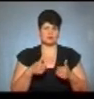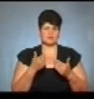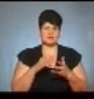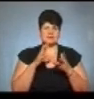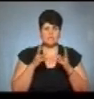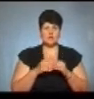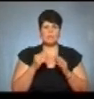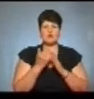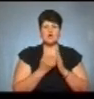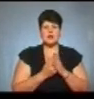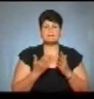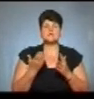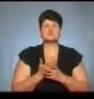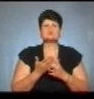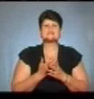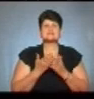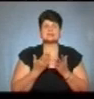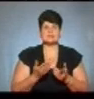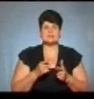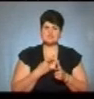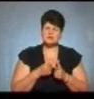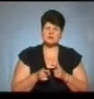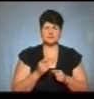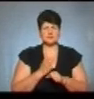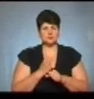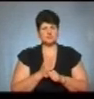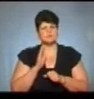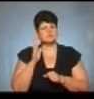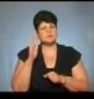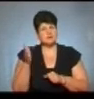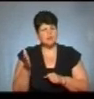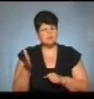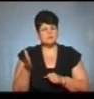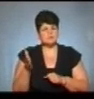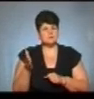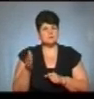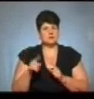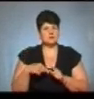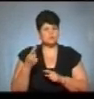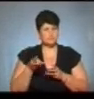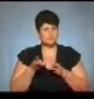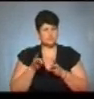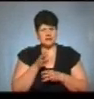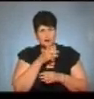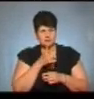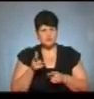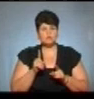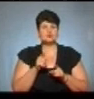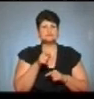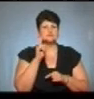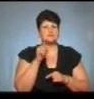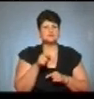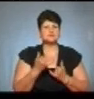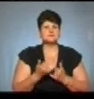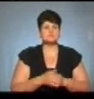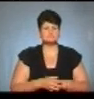Загалом, програма субсидій. Чи діятиме вона далі? Що стосується, зокрема, наступного опалювального періоду, що вам відомо